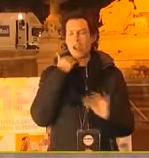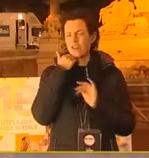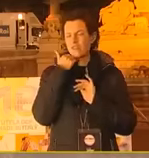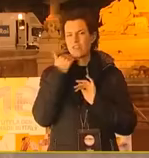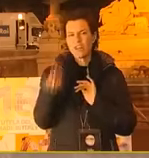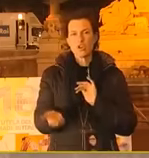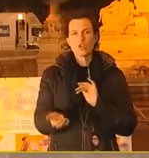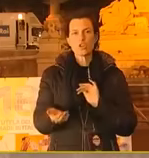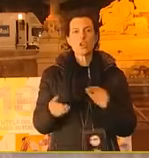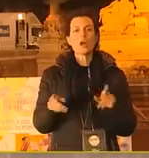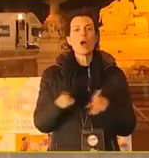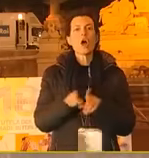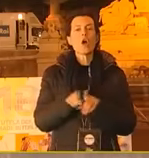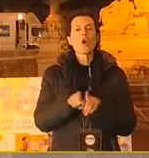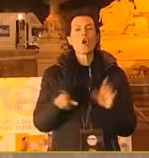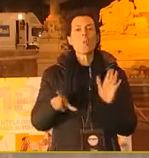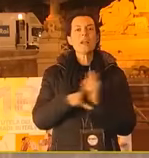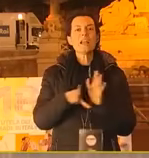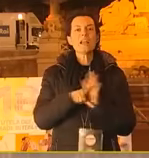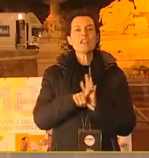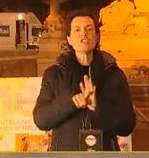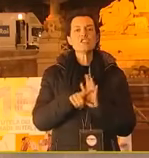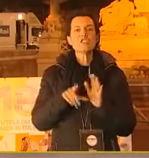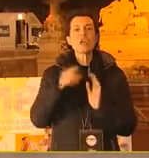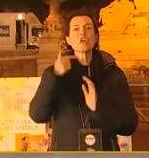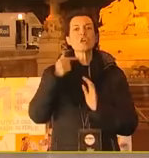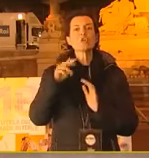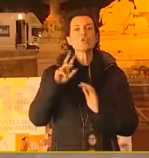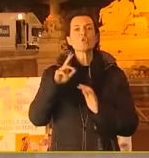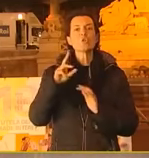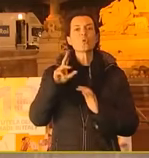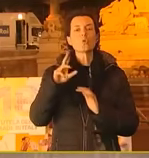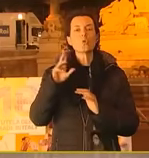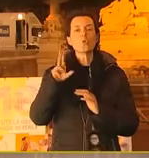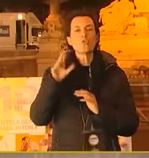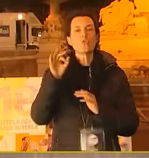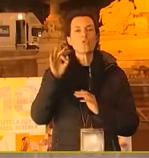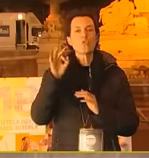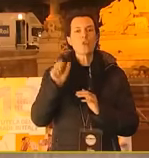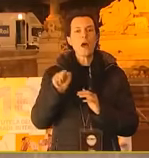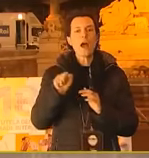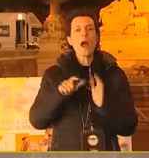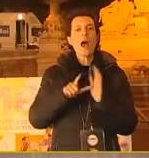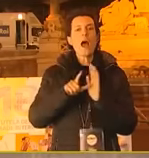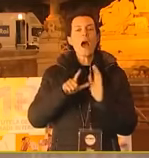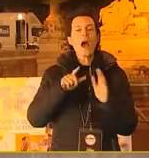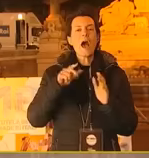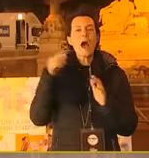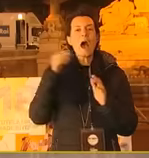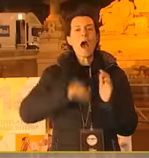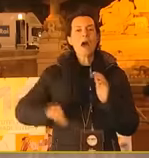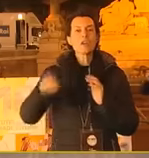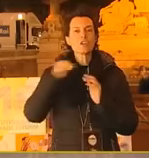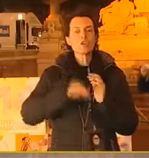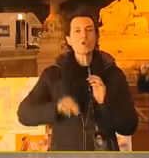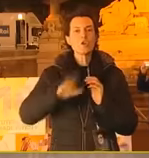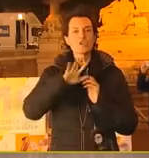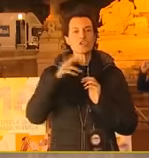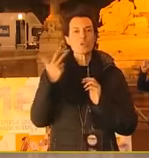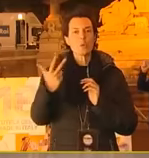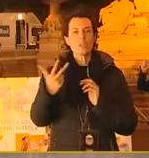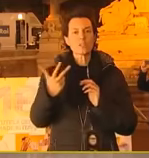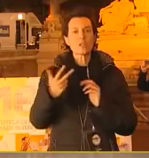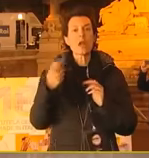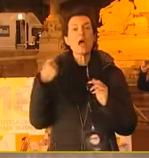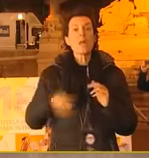vergognosa come la legge truffa del 53. Hanno scritto una legge per tenere fuori il